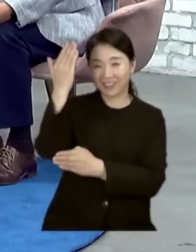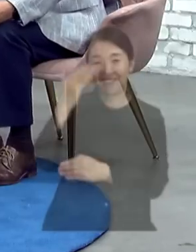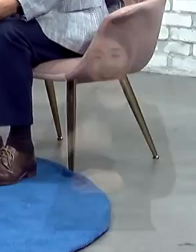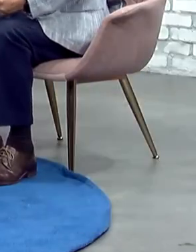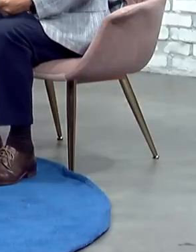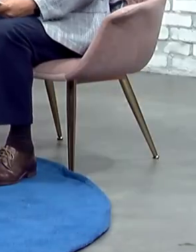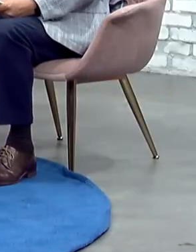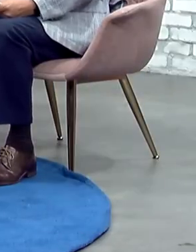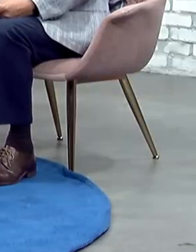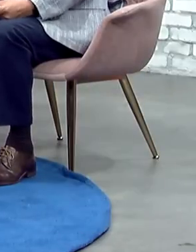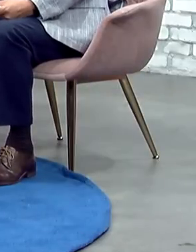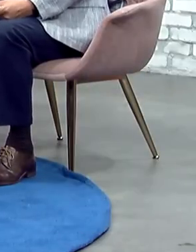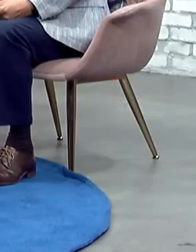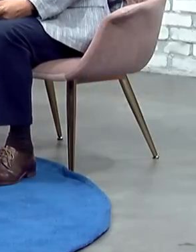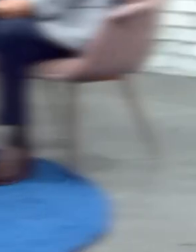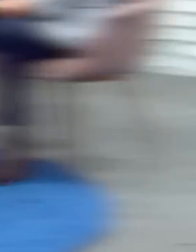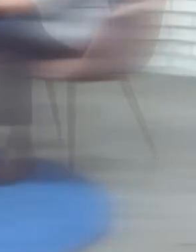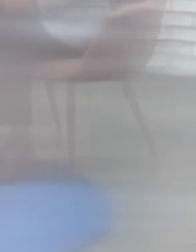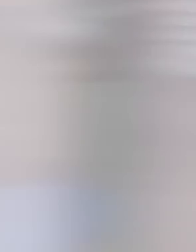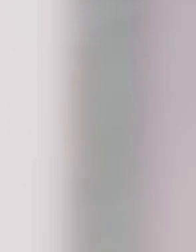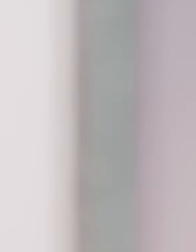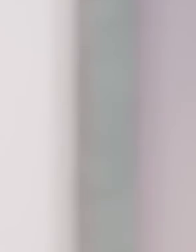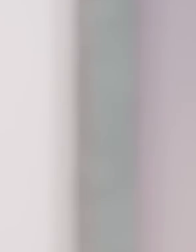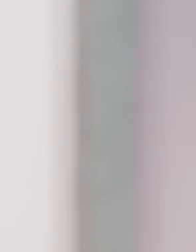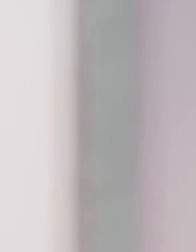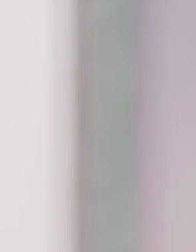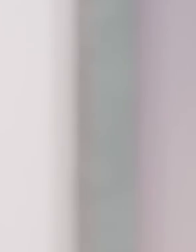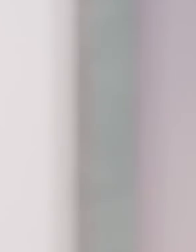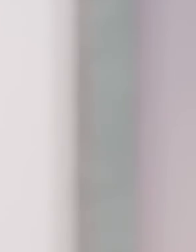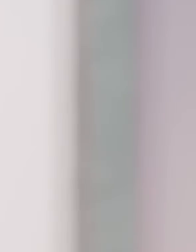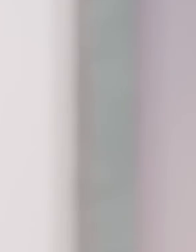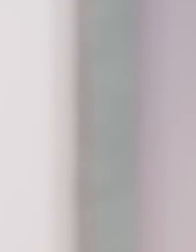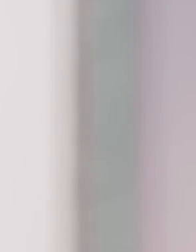영광인 시간이었습니다. 네, 감사합니다. 네.